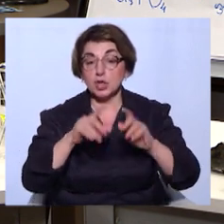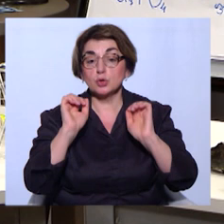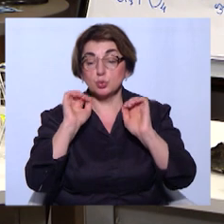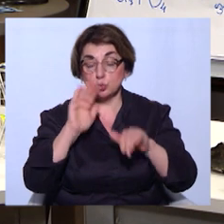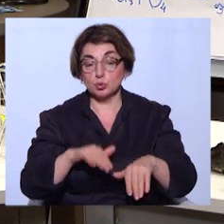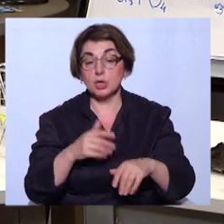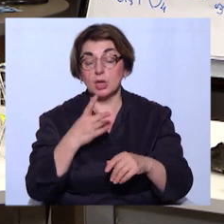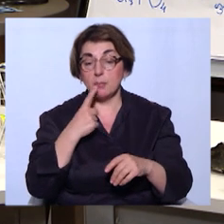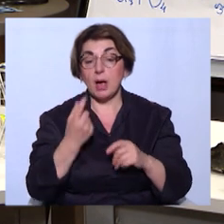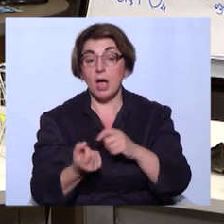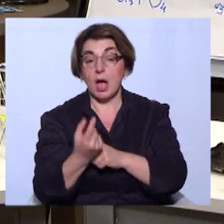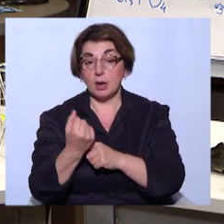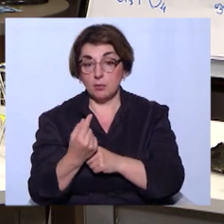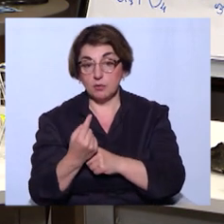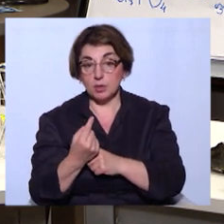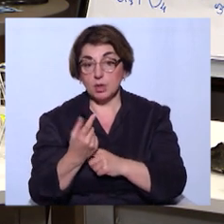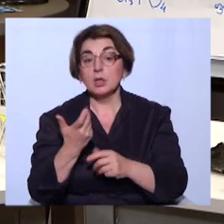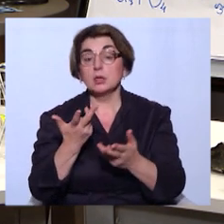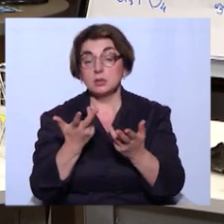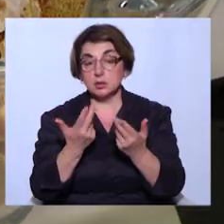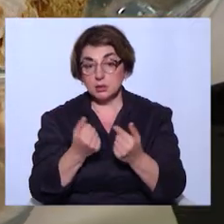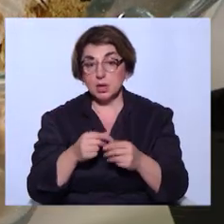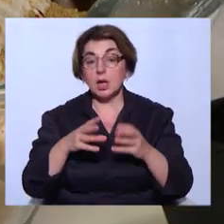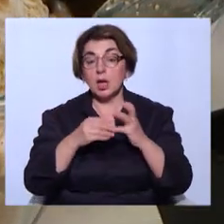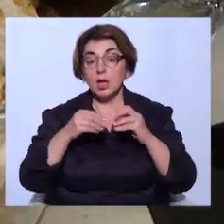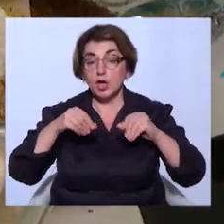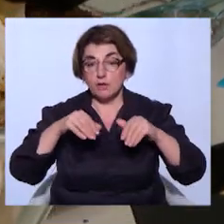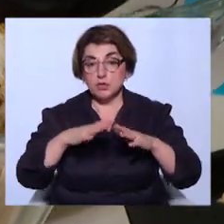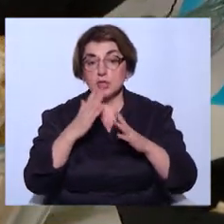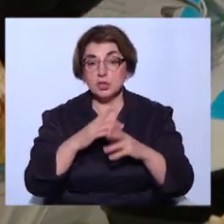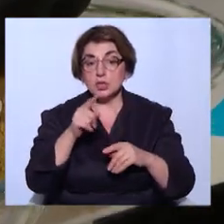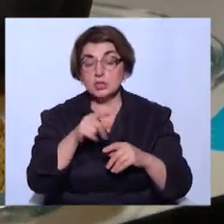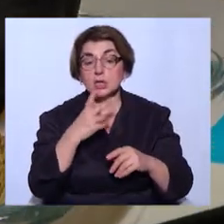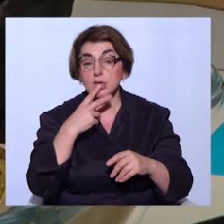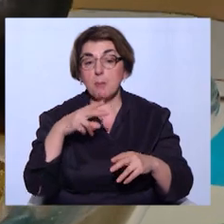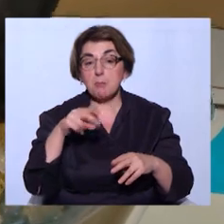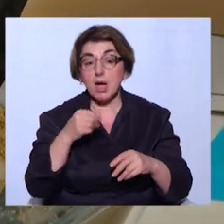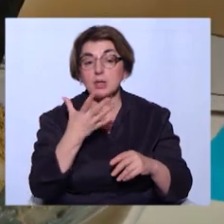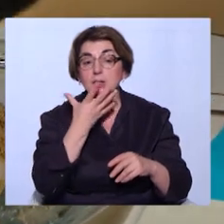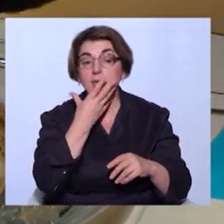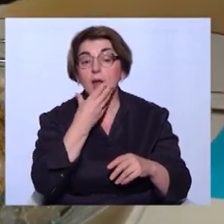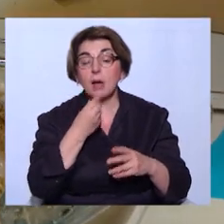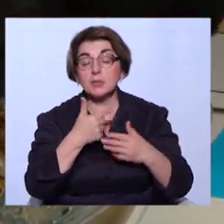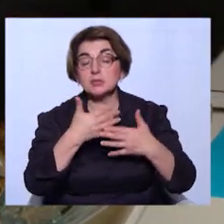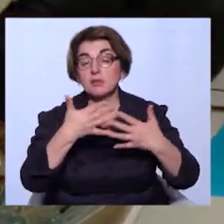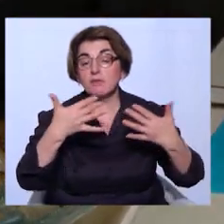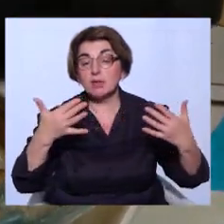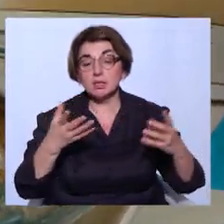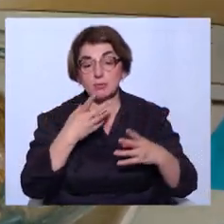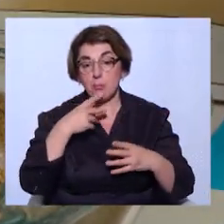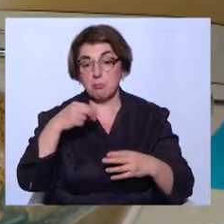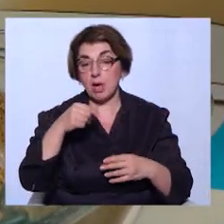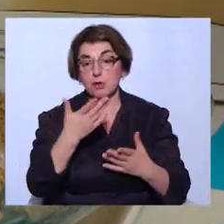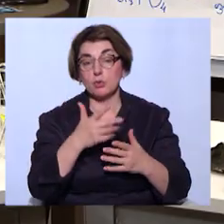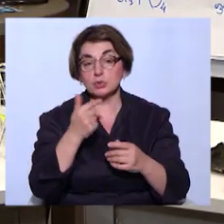მარილები აღმოვაჩინოთ. დიახ, ქვიშაში შეიძლება ვიპოვოთ ისეთი სილამაზის მარილები, როგორიც